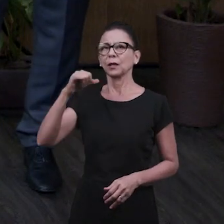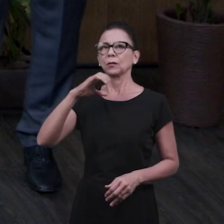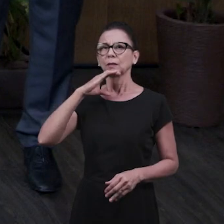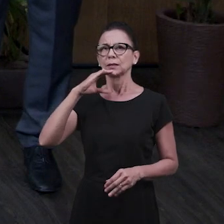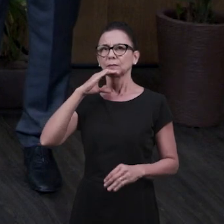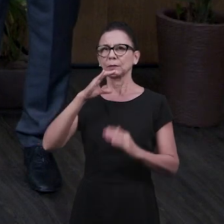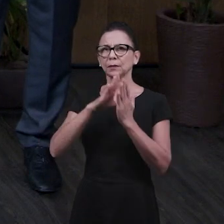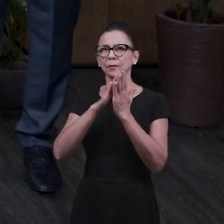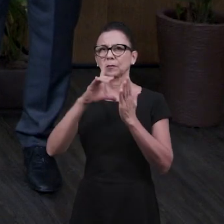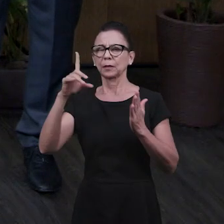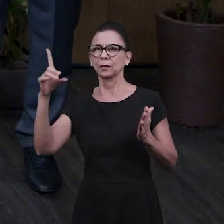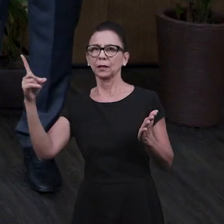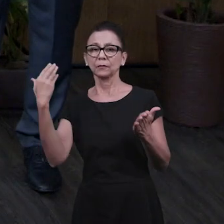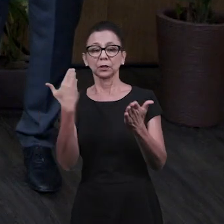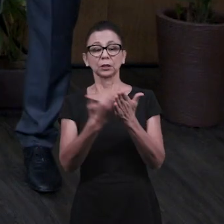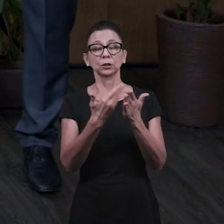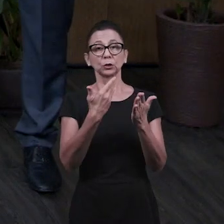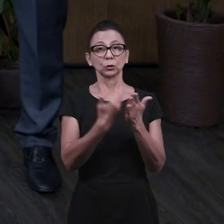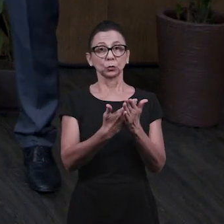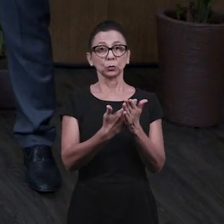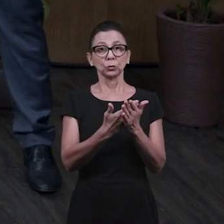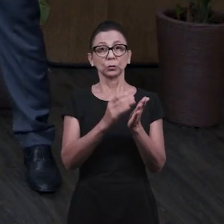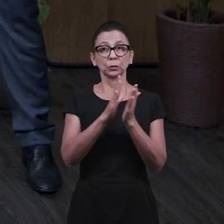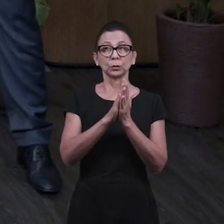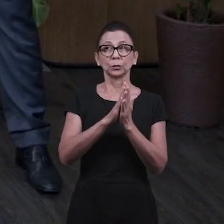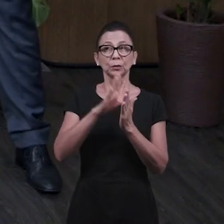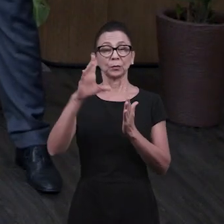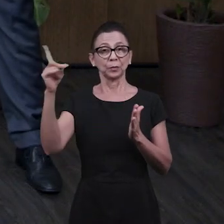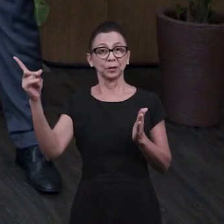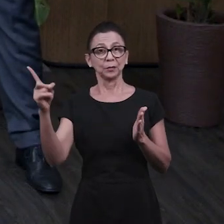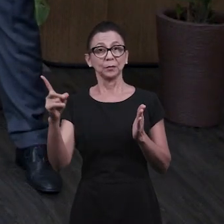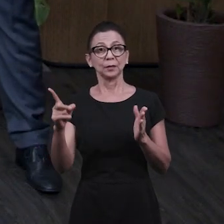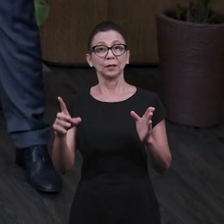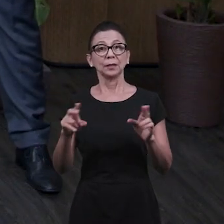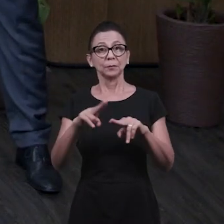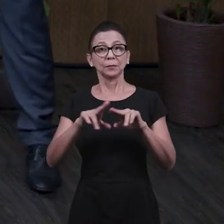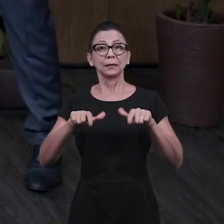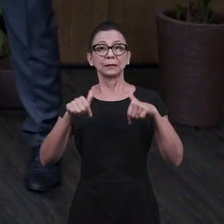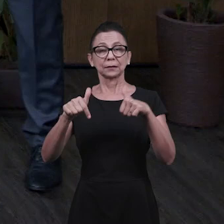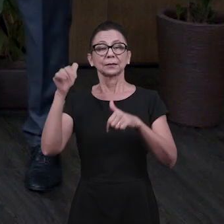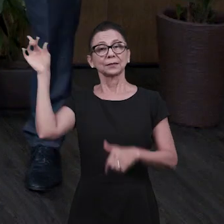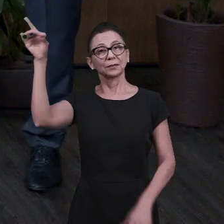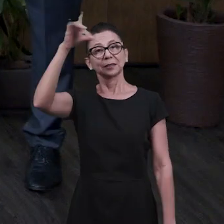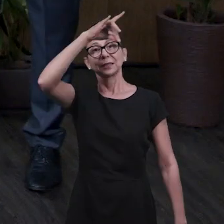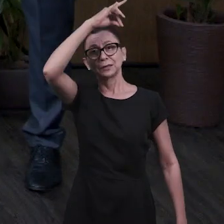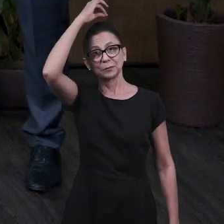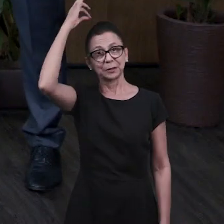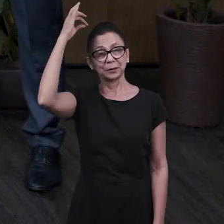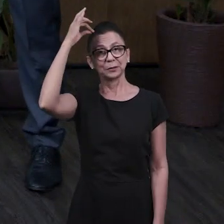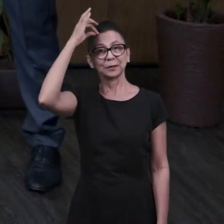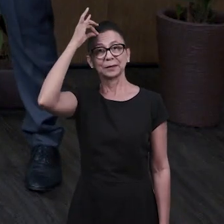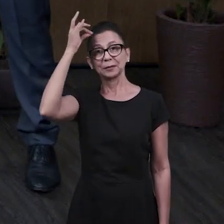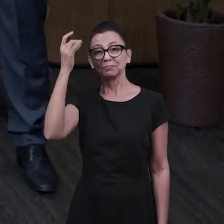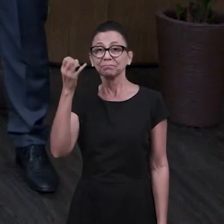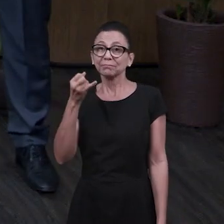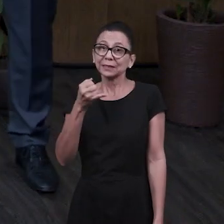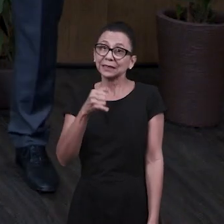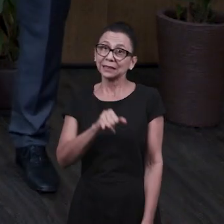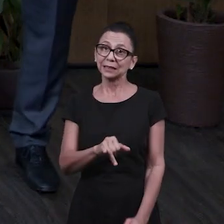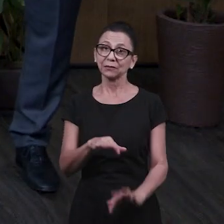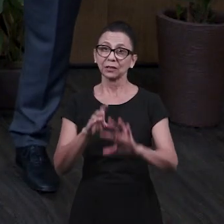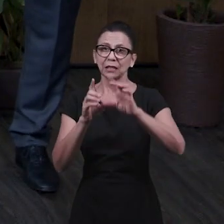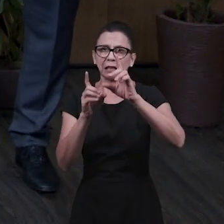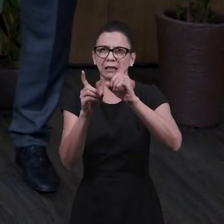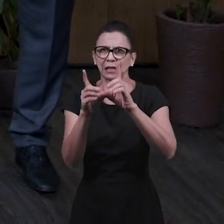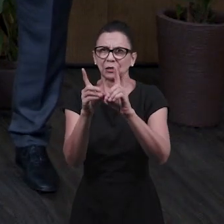par l'action du Saint-Esprit. En n'étant pas dûment affermi dans la